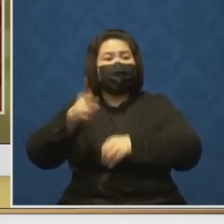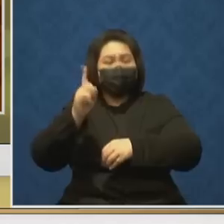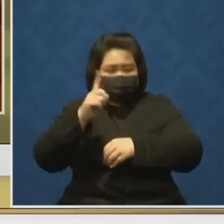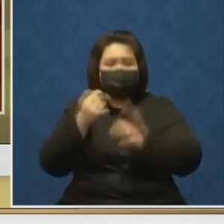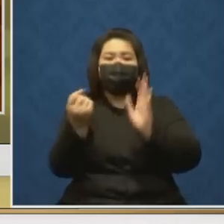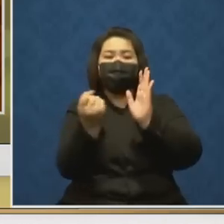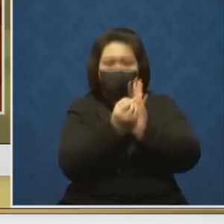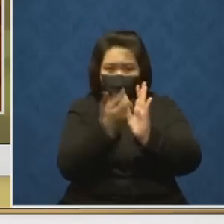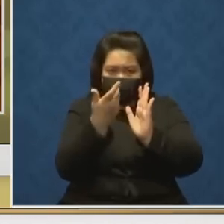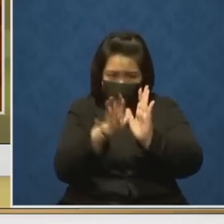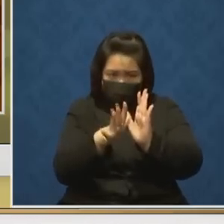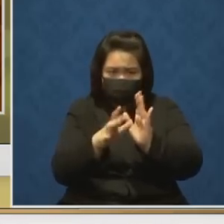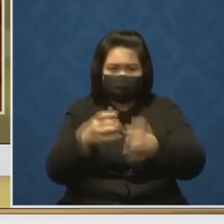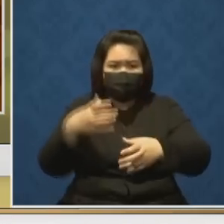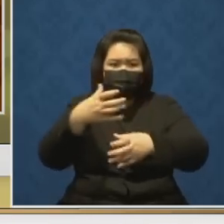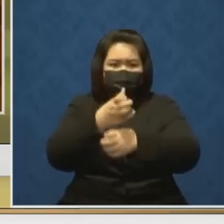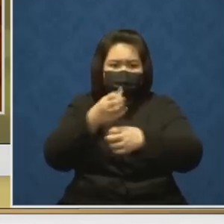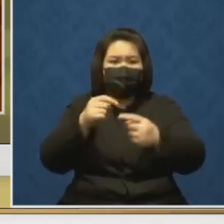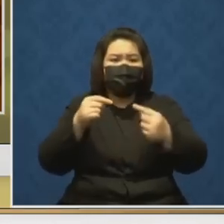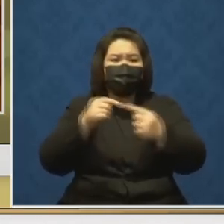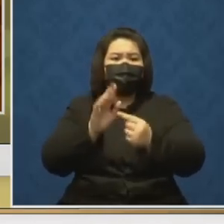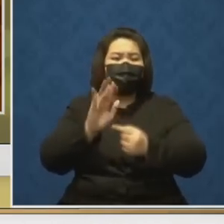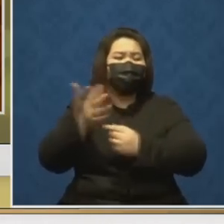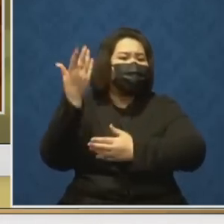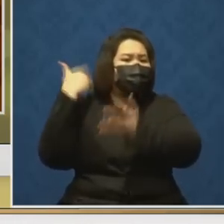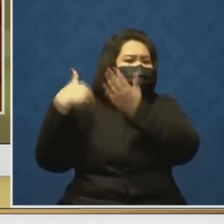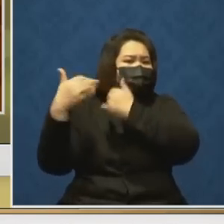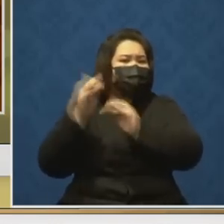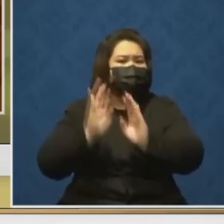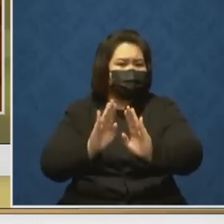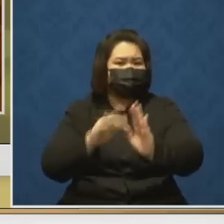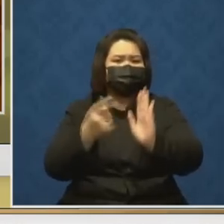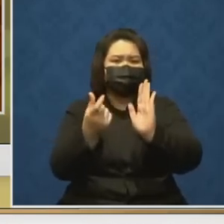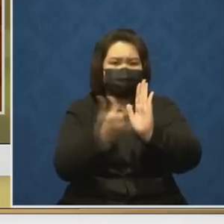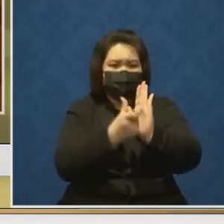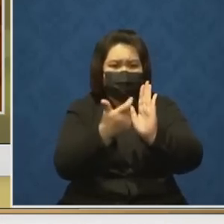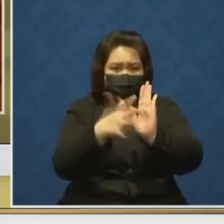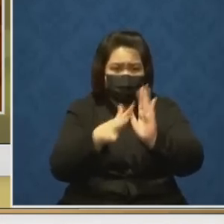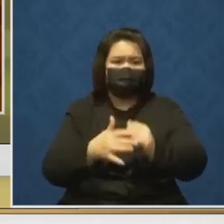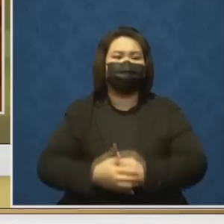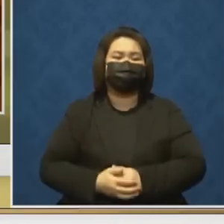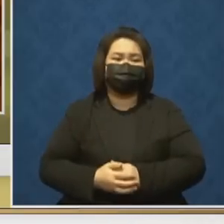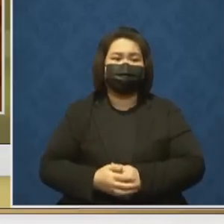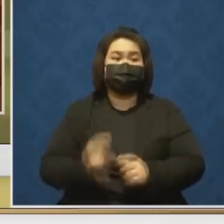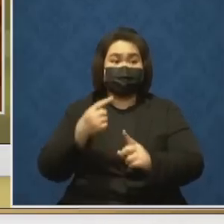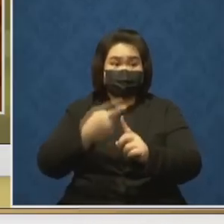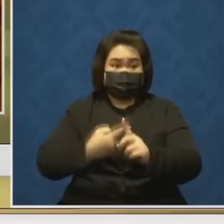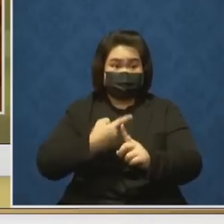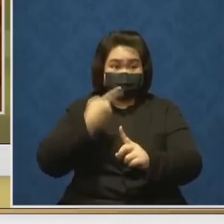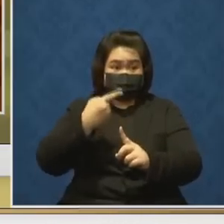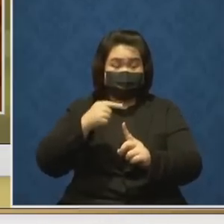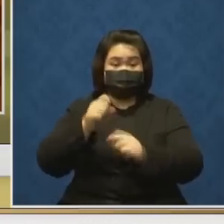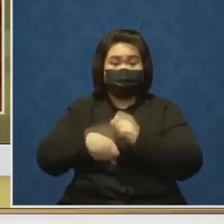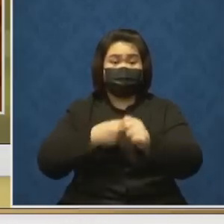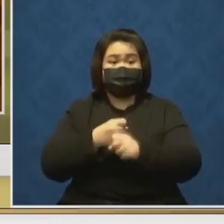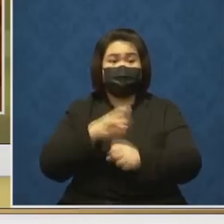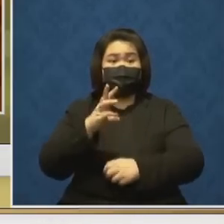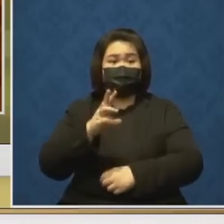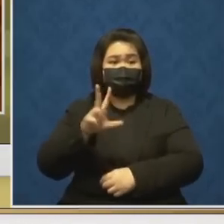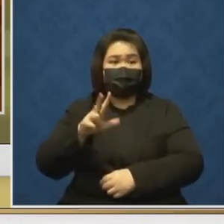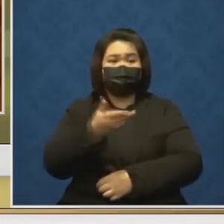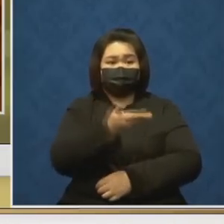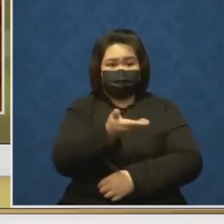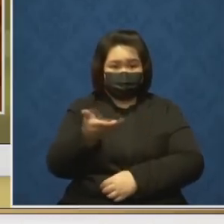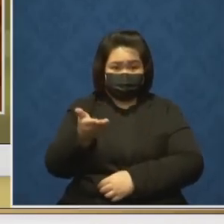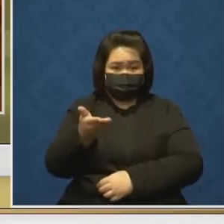ึนทะเบียนเป็นโบราสถาน.ม.63ุษธวรีพระาพระผลและอนุษธวรีจอผล dichtพิฤษณ์